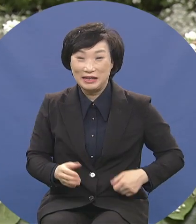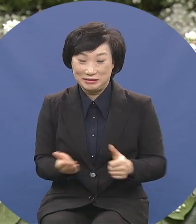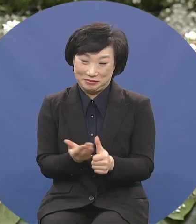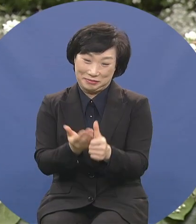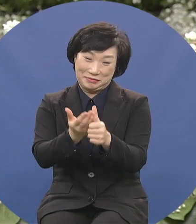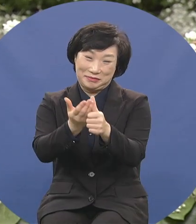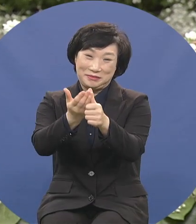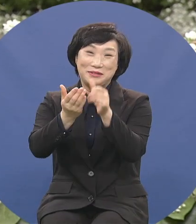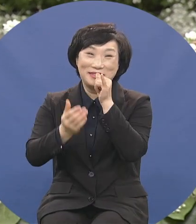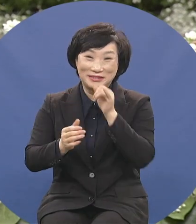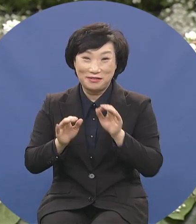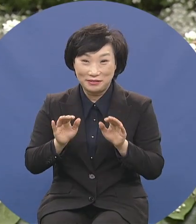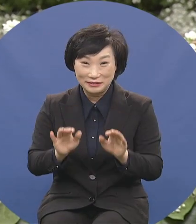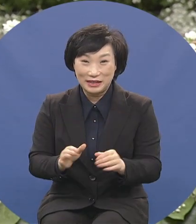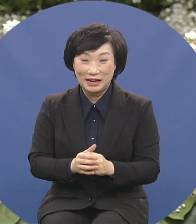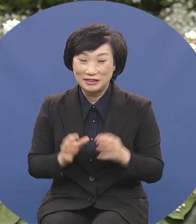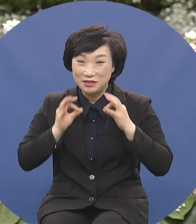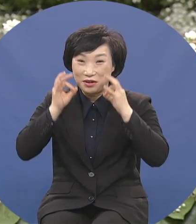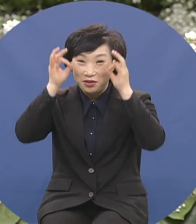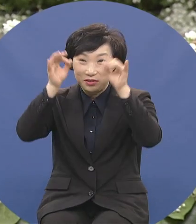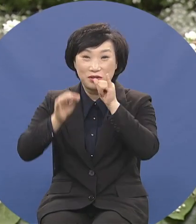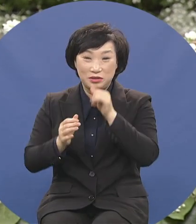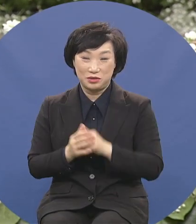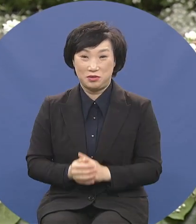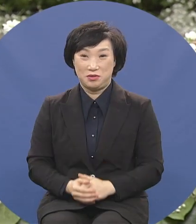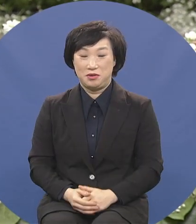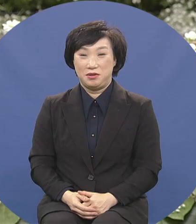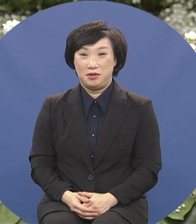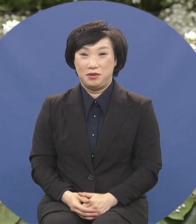정성을 다해서 가꿉니다.